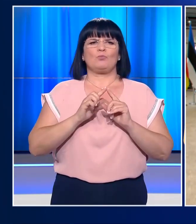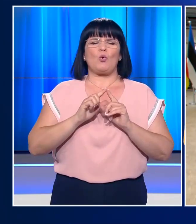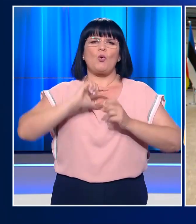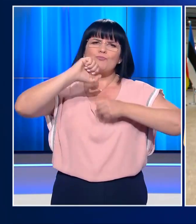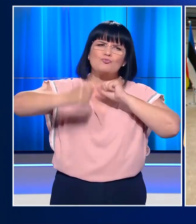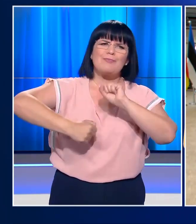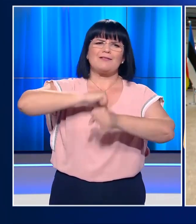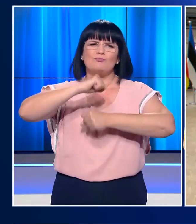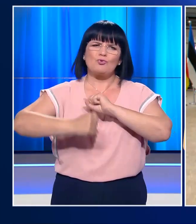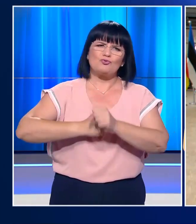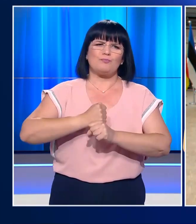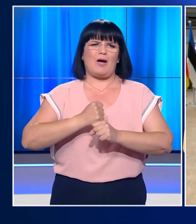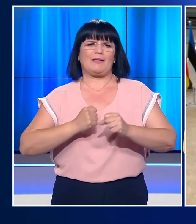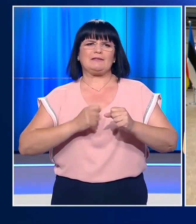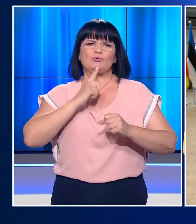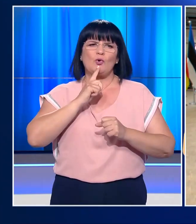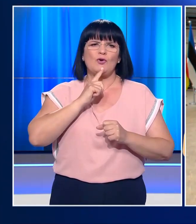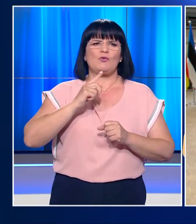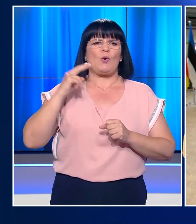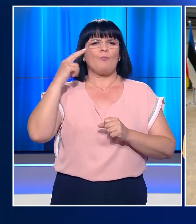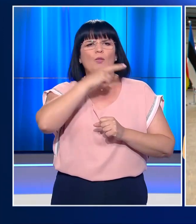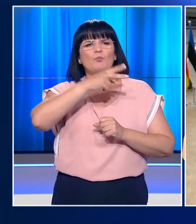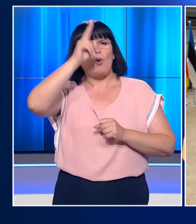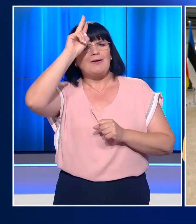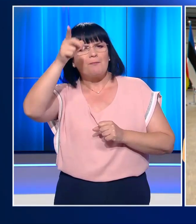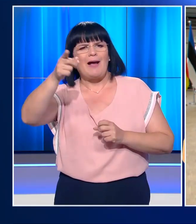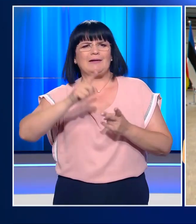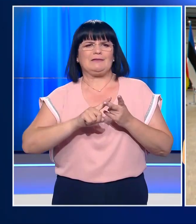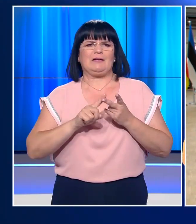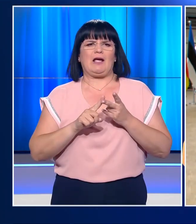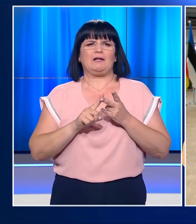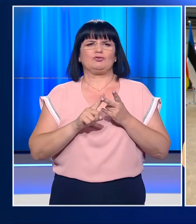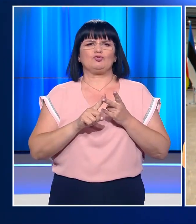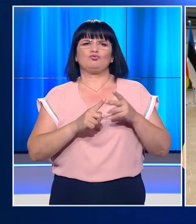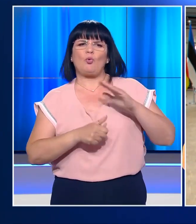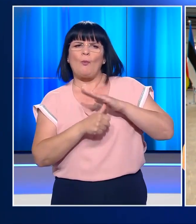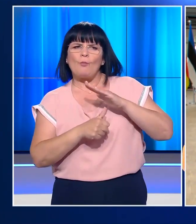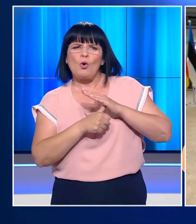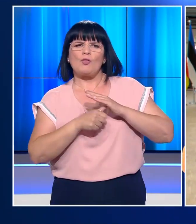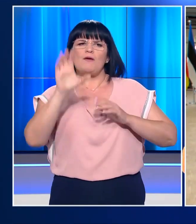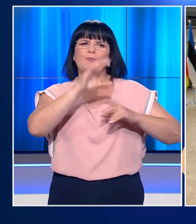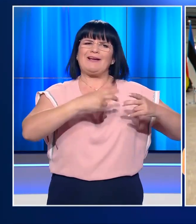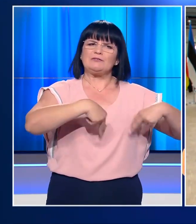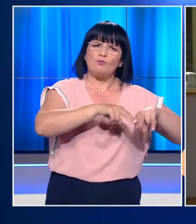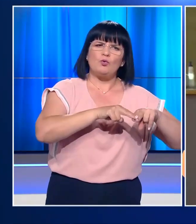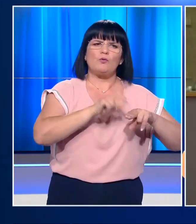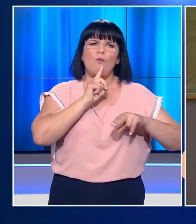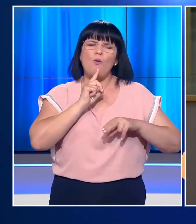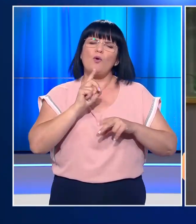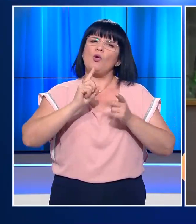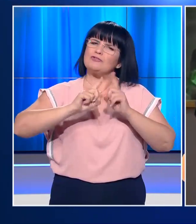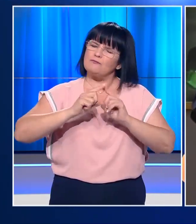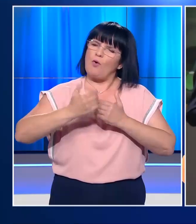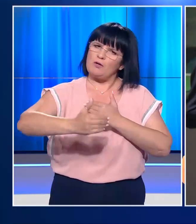maximum d'ambition et avec la chancelière Merkel aux côtés l'un et l'autre du président Michel, nous ferons tout pour qu'un accord soit trouvé. Στο